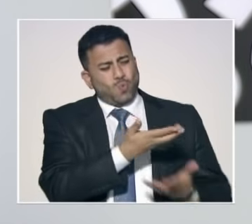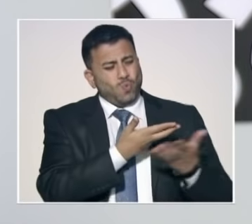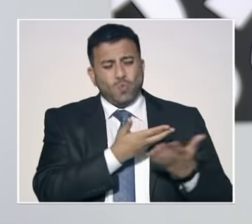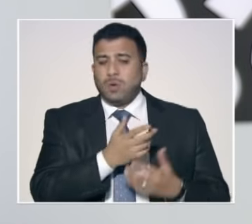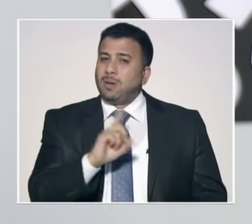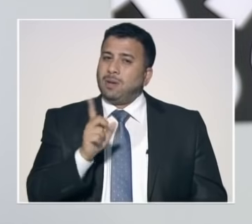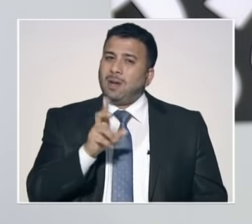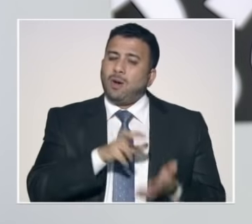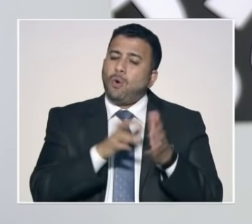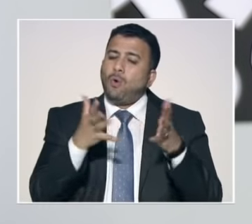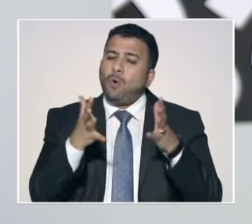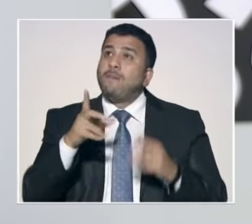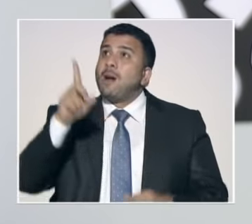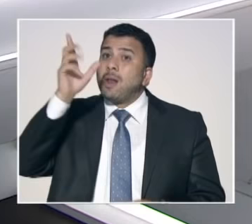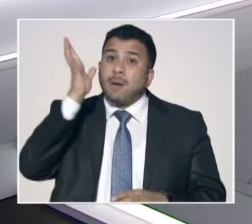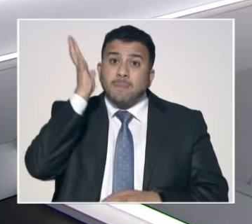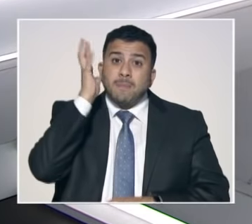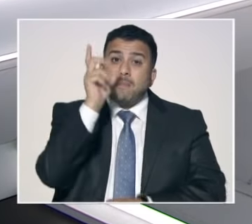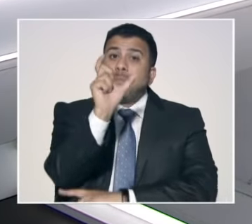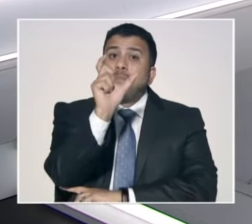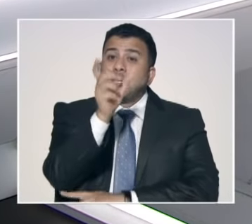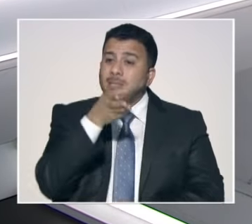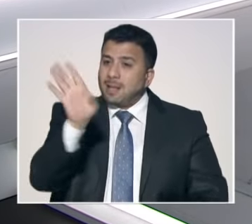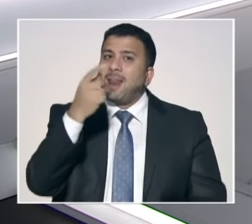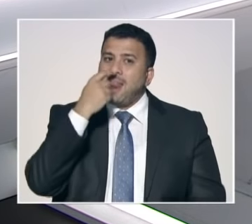يشهدوا الصلاة في المساجد. من؟